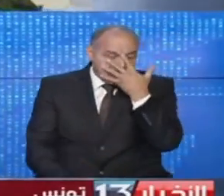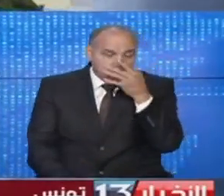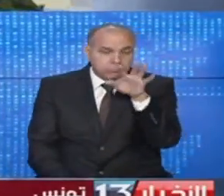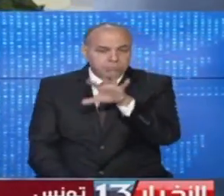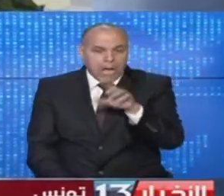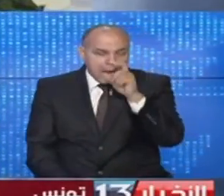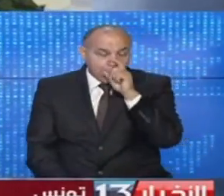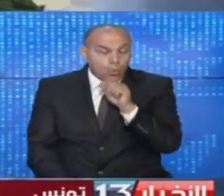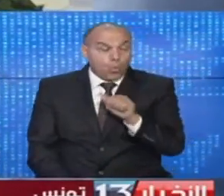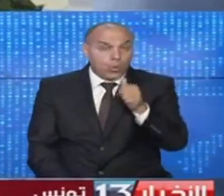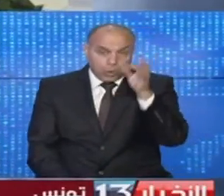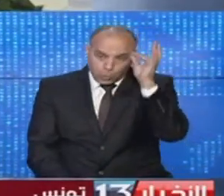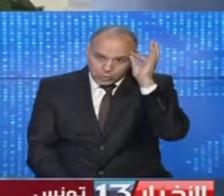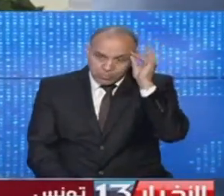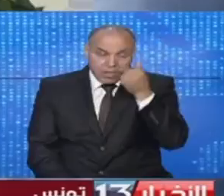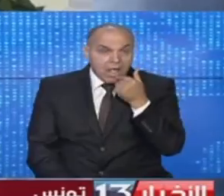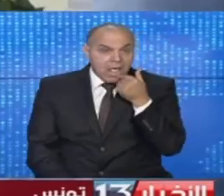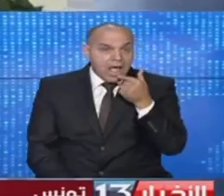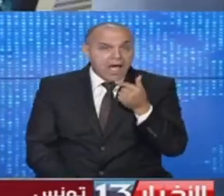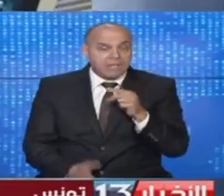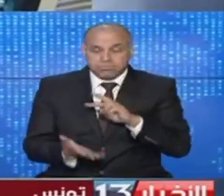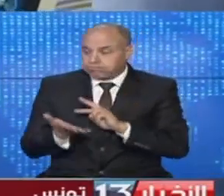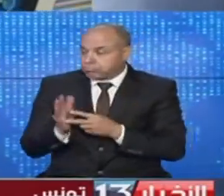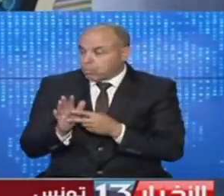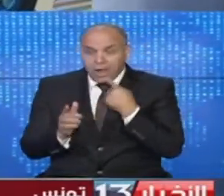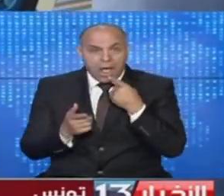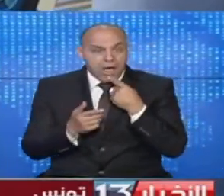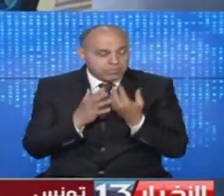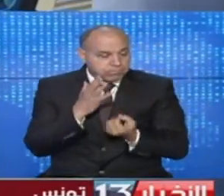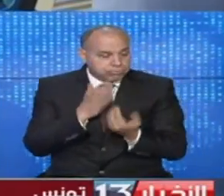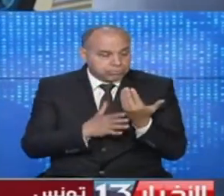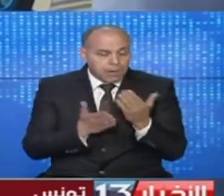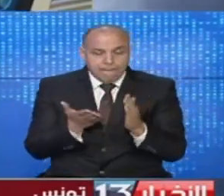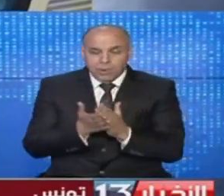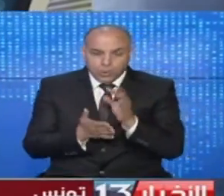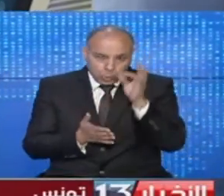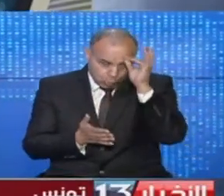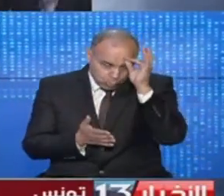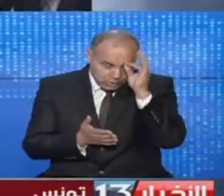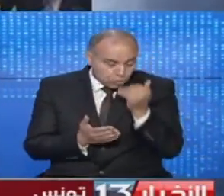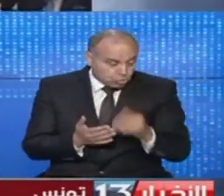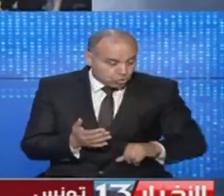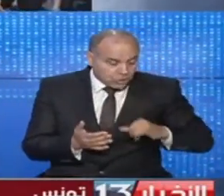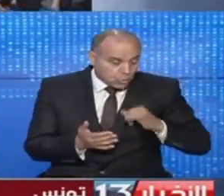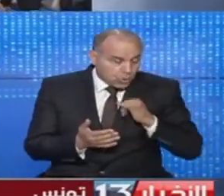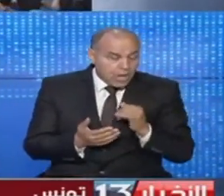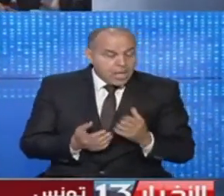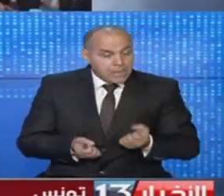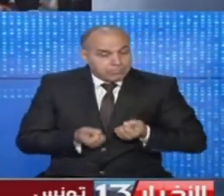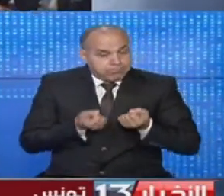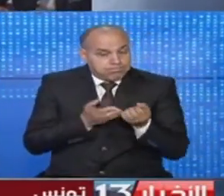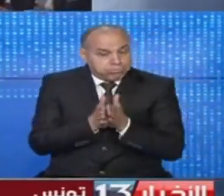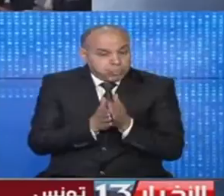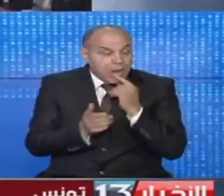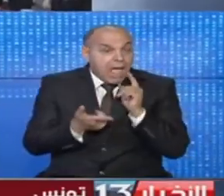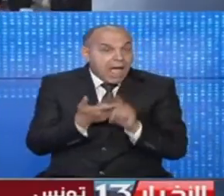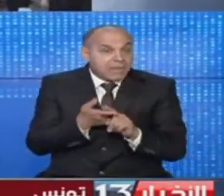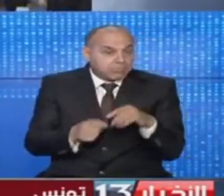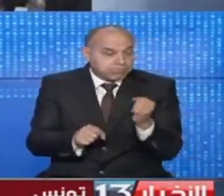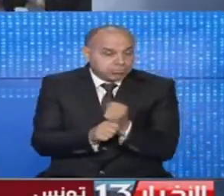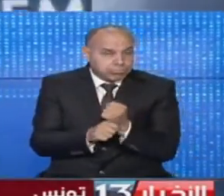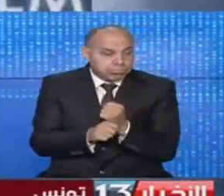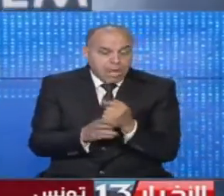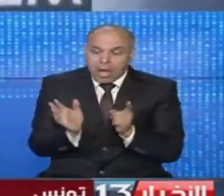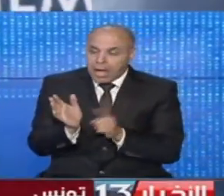والمنطقة العربية، وتطرق إلى الديناميكية التي خلقها مشروع تونس الناشئة والحماس الذي نتج على إثر